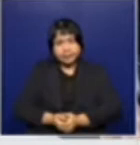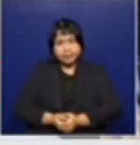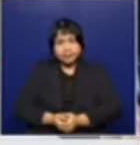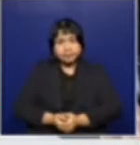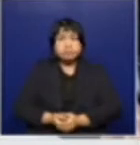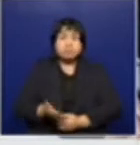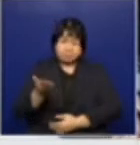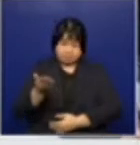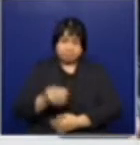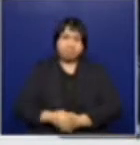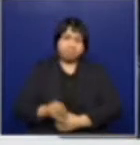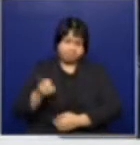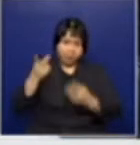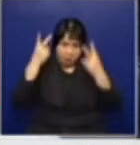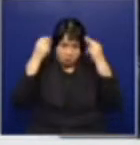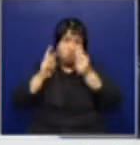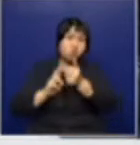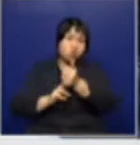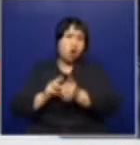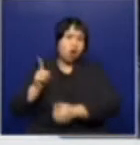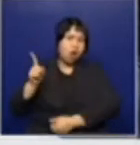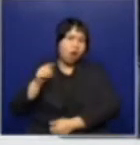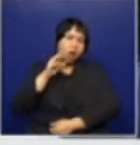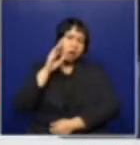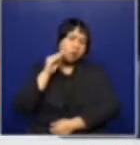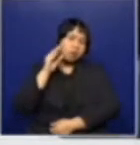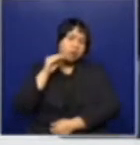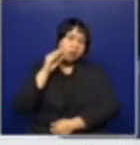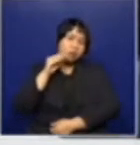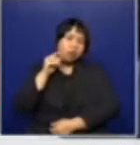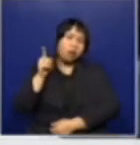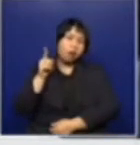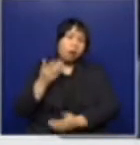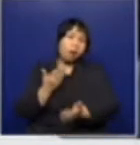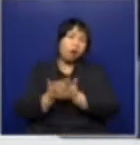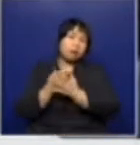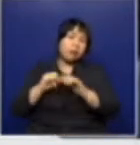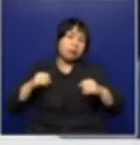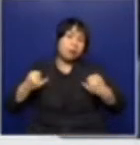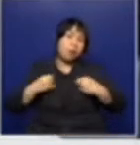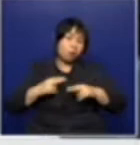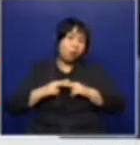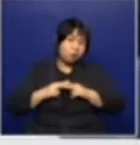ท่านรองวิษณุท่านพูดเหมือนว่าเงินนั้นเป็นเงินของท่าน